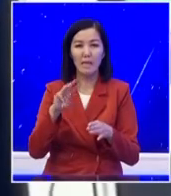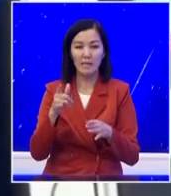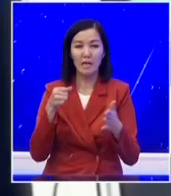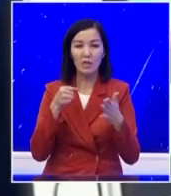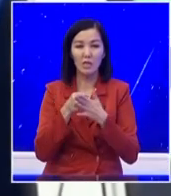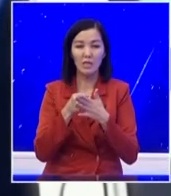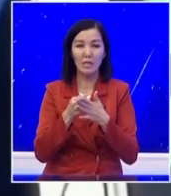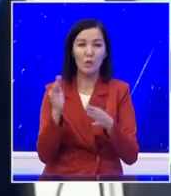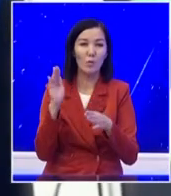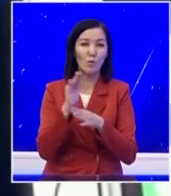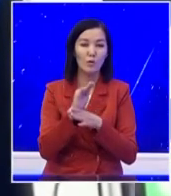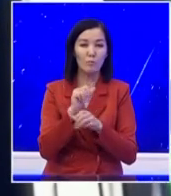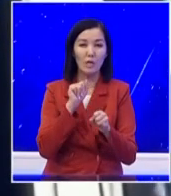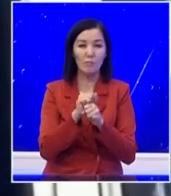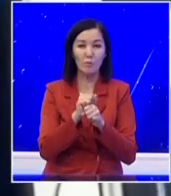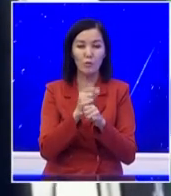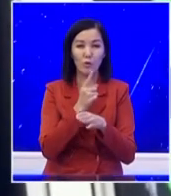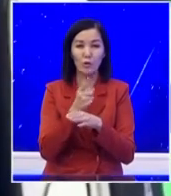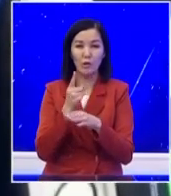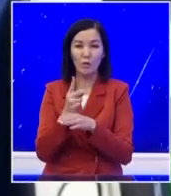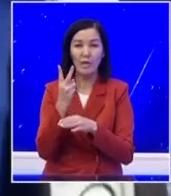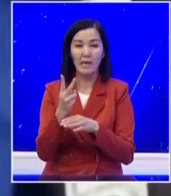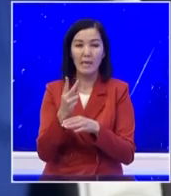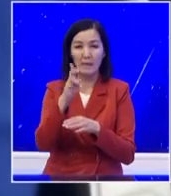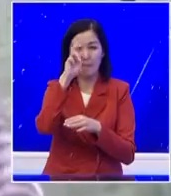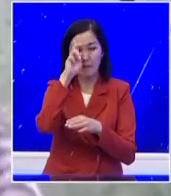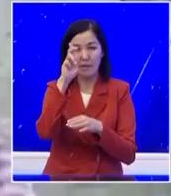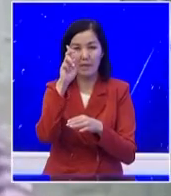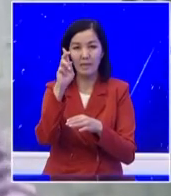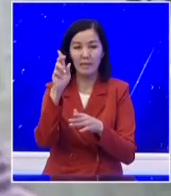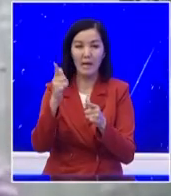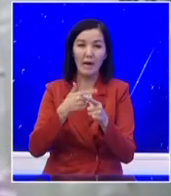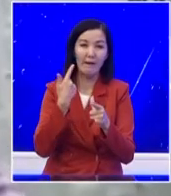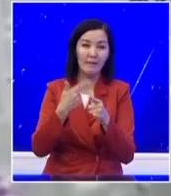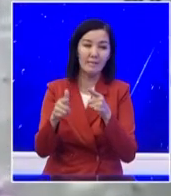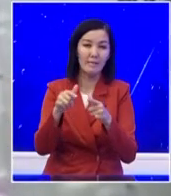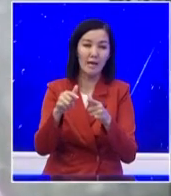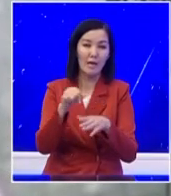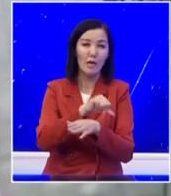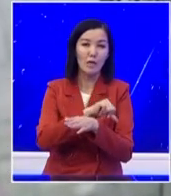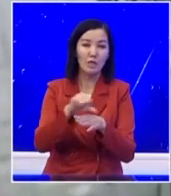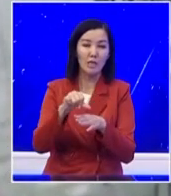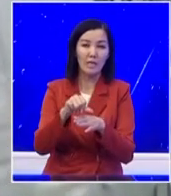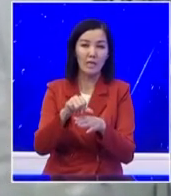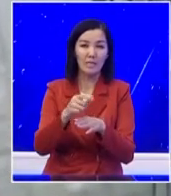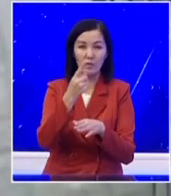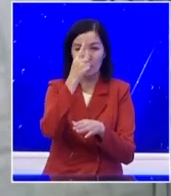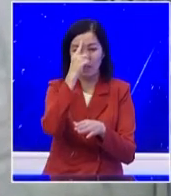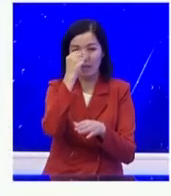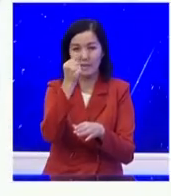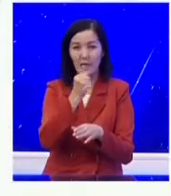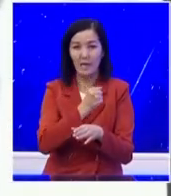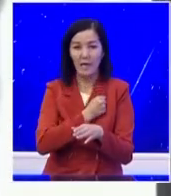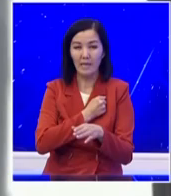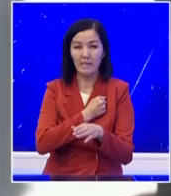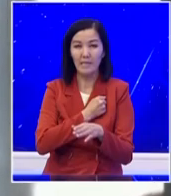кетейік, қосымшалардың бұғатталуы екі ел шекарасындағы Галван аңғарында Үндістан мен Қытай әскерлерінің қақтығысынан кейін